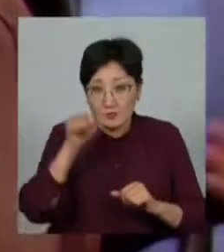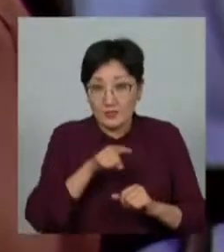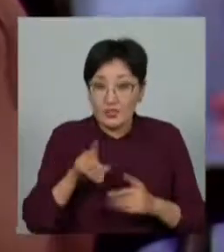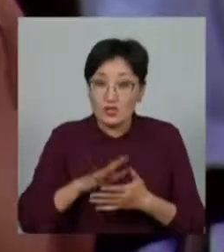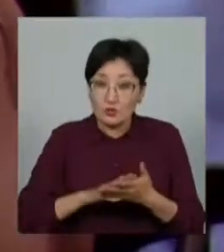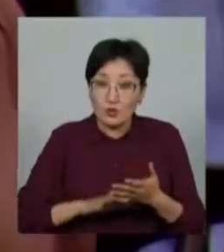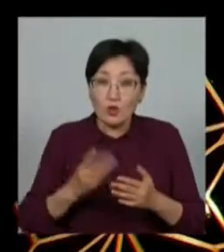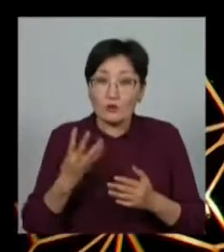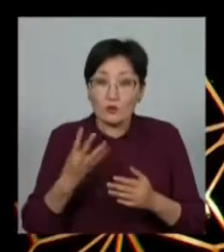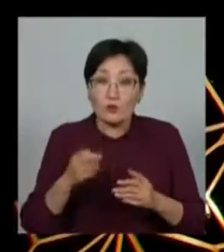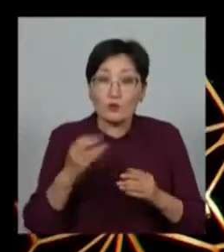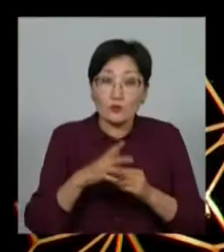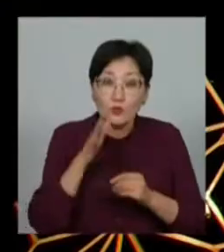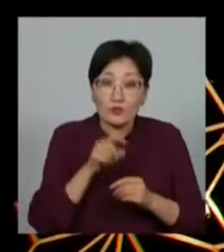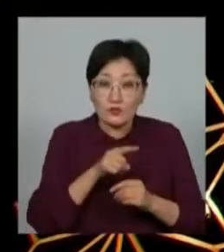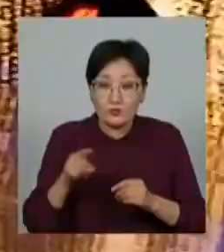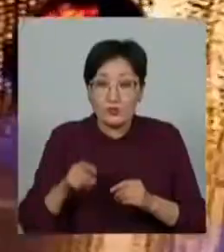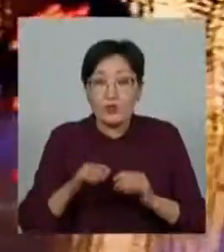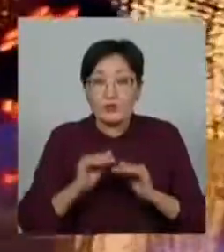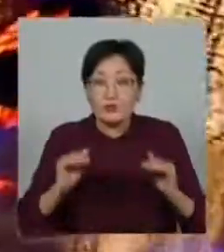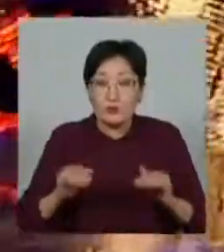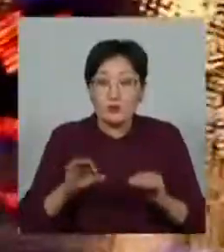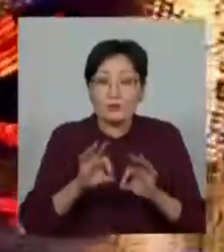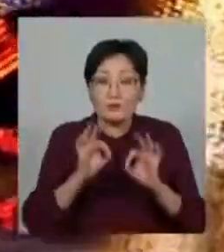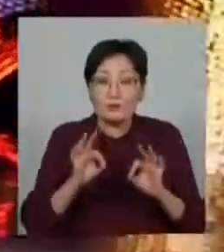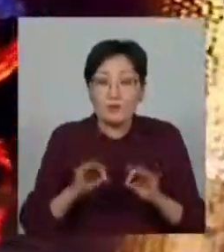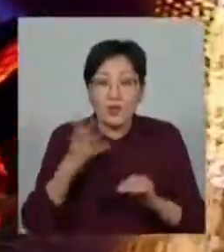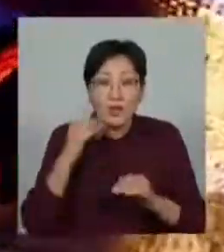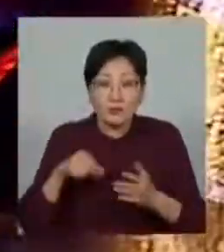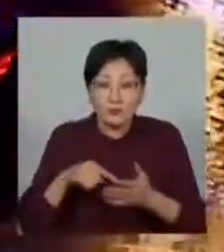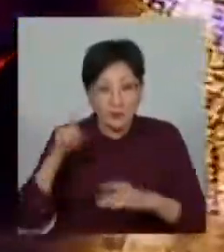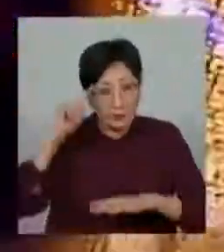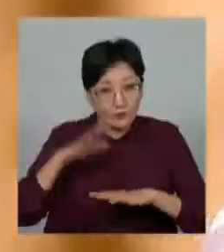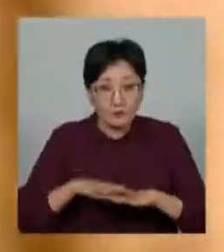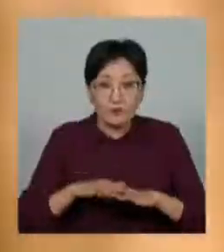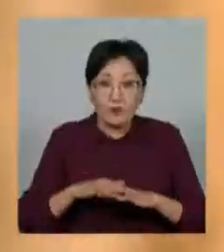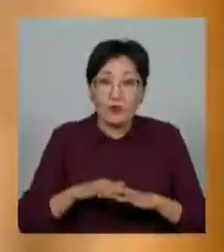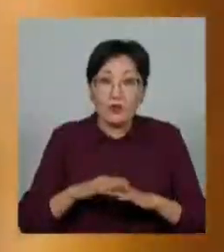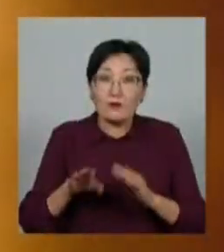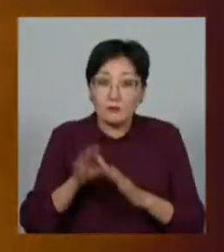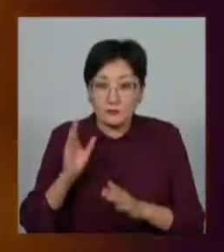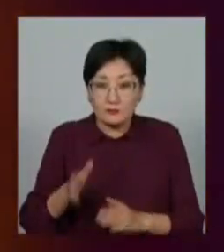жалғасады. 4-14 жас аралығындағы өрендердің өнерін шыңдауға Алматы қаласы әкімдігі ұйытқы болып отыр.